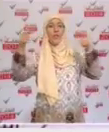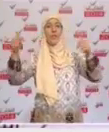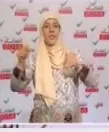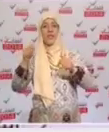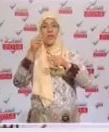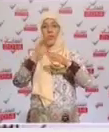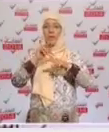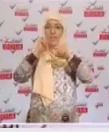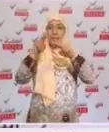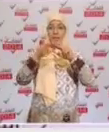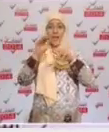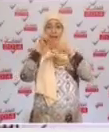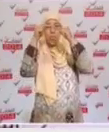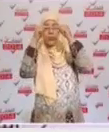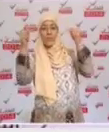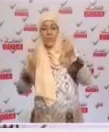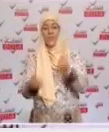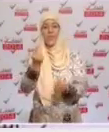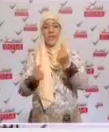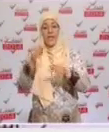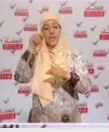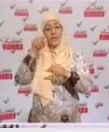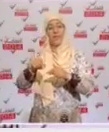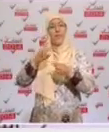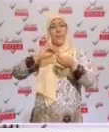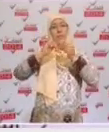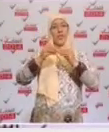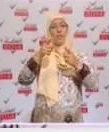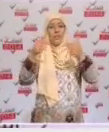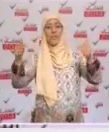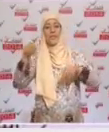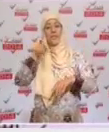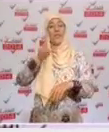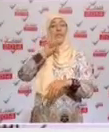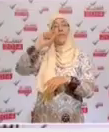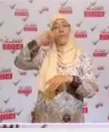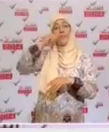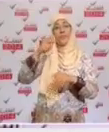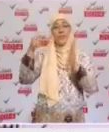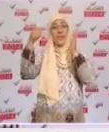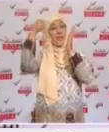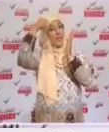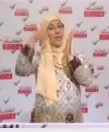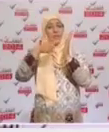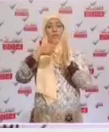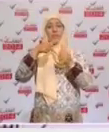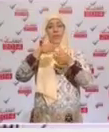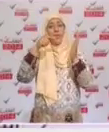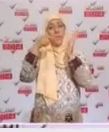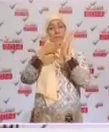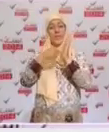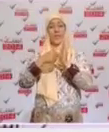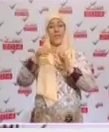والنهوض بالفلاحة التي تعاني من التهميش والتقليد. يا أبناء وبنات ولاية المهدية، كونوا في الموعد إلى جانب قائمة حزب الرفاه